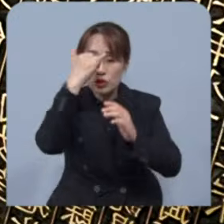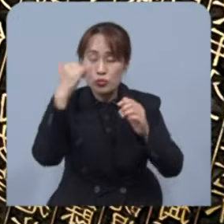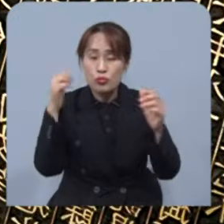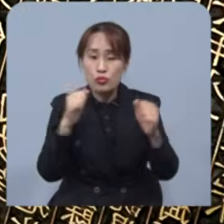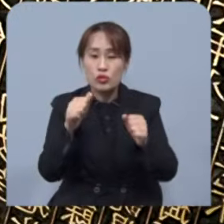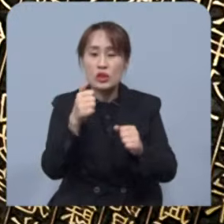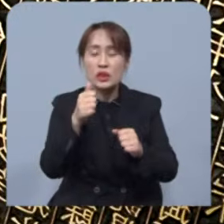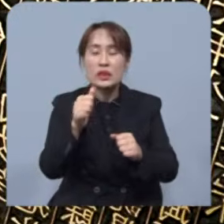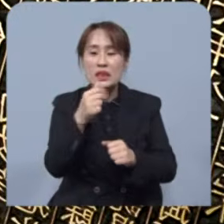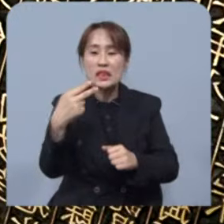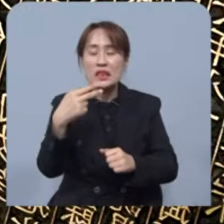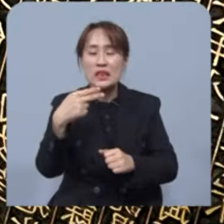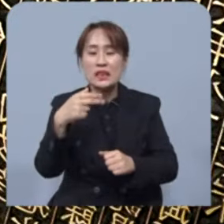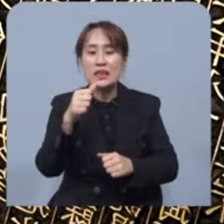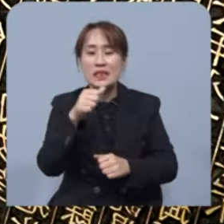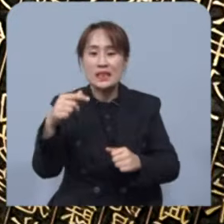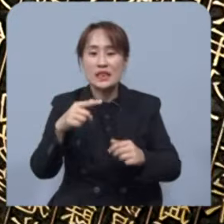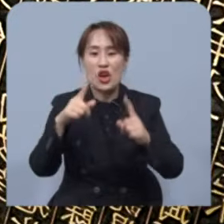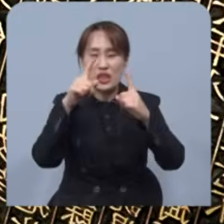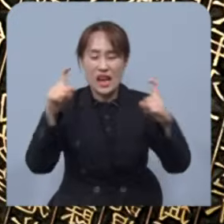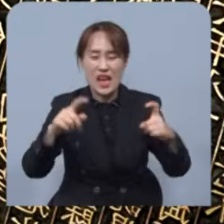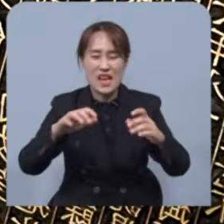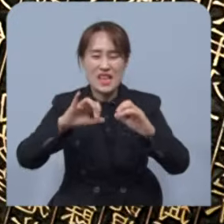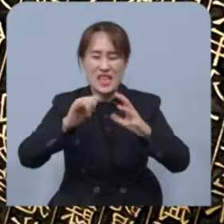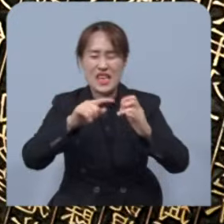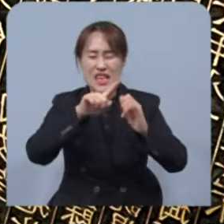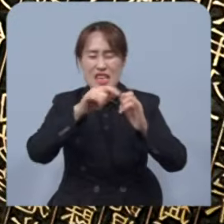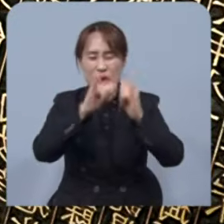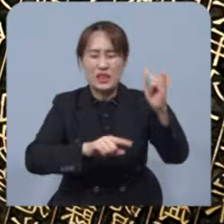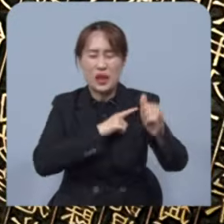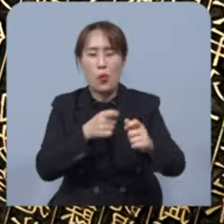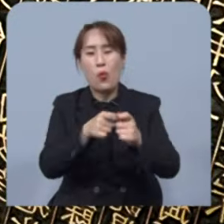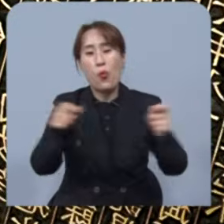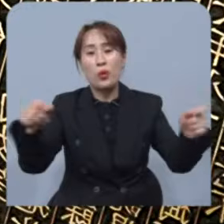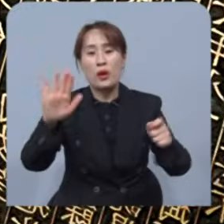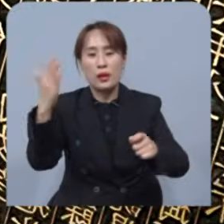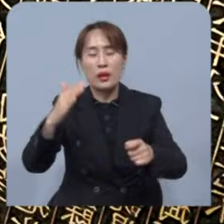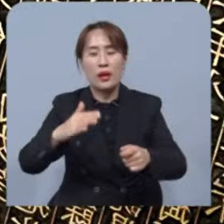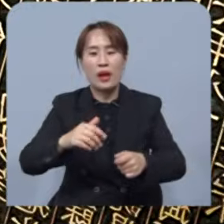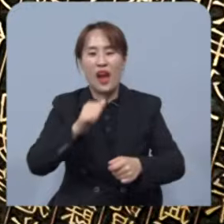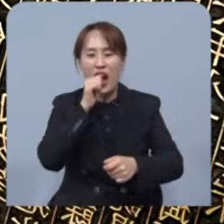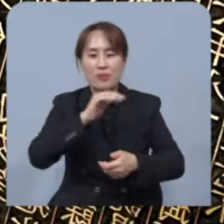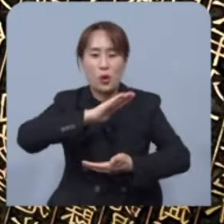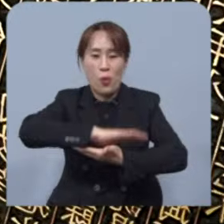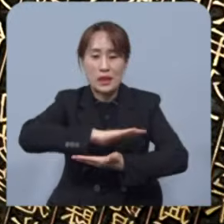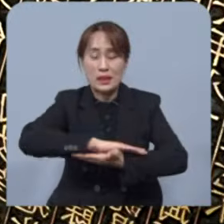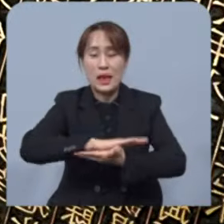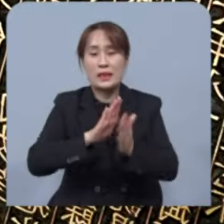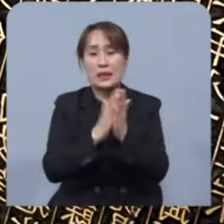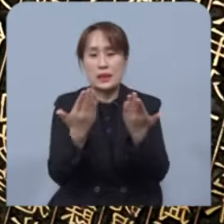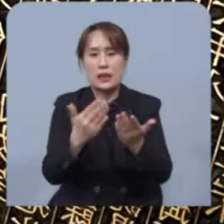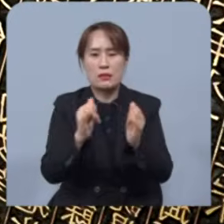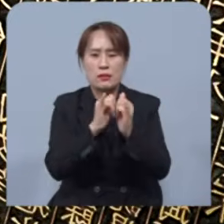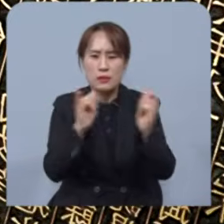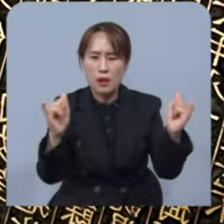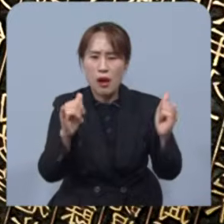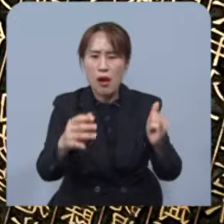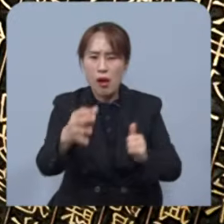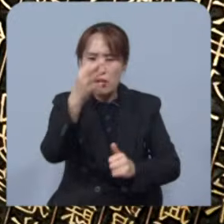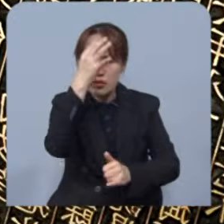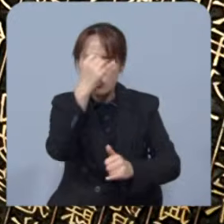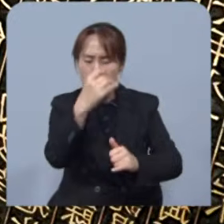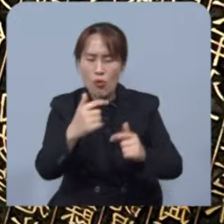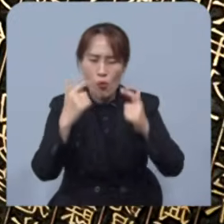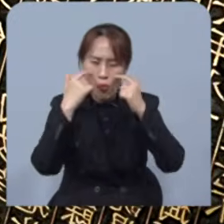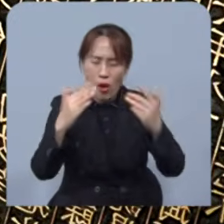충청북도 흥덕사에서 세계에서 가장 오래된 만들어진 금속 활자본입니다. 인류의 인쇄술 역사를